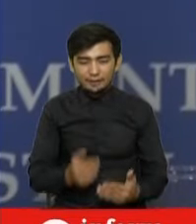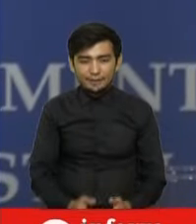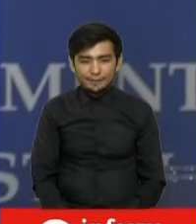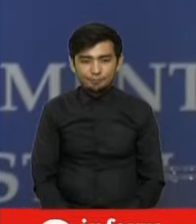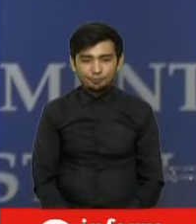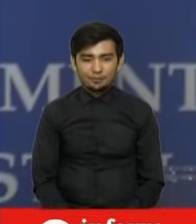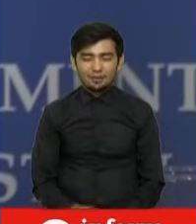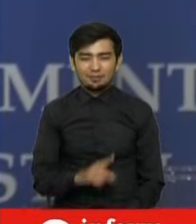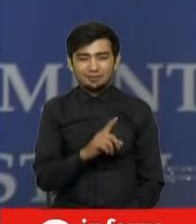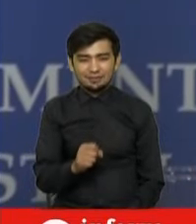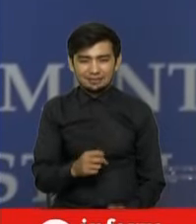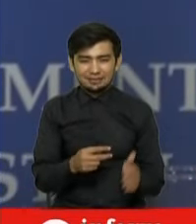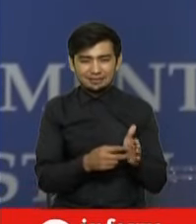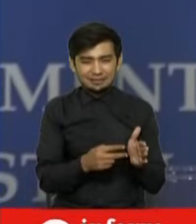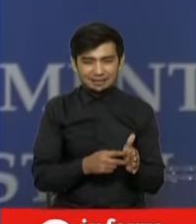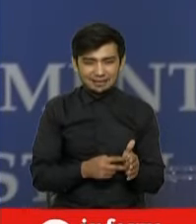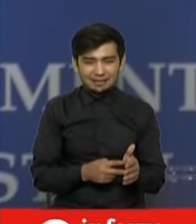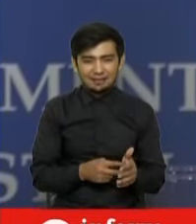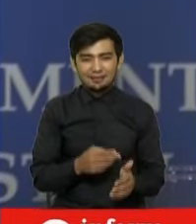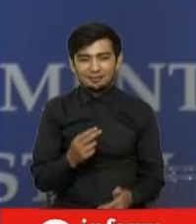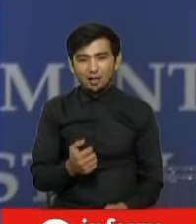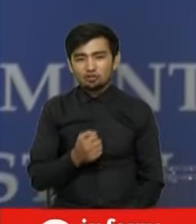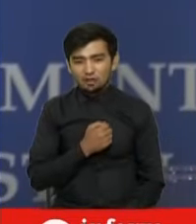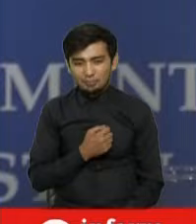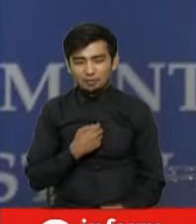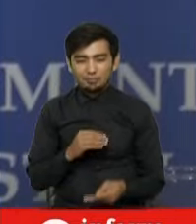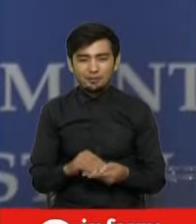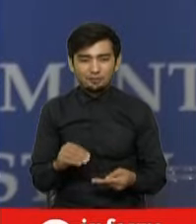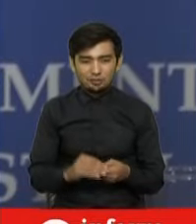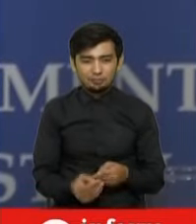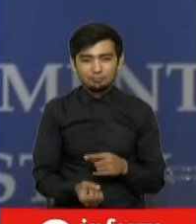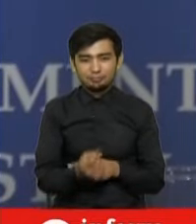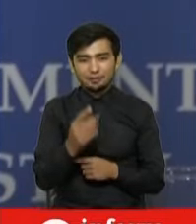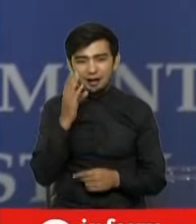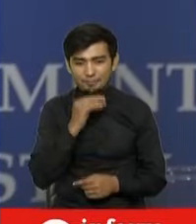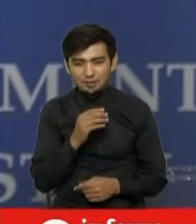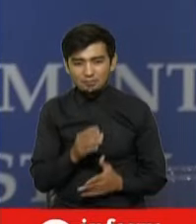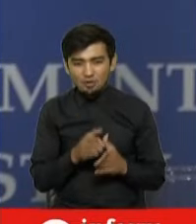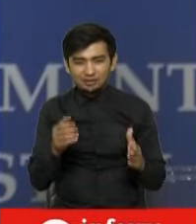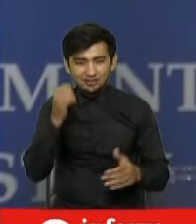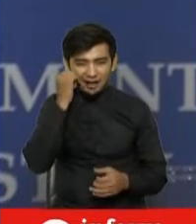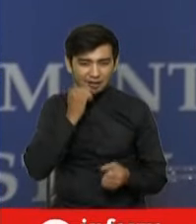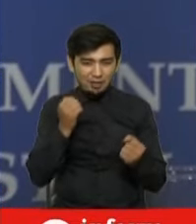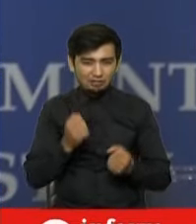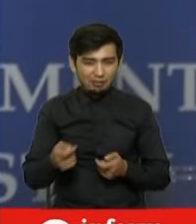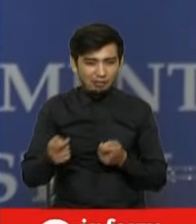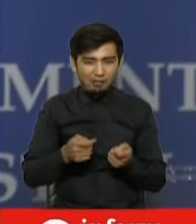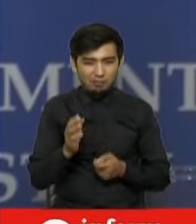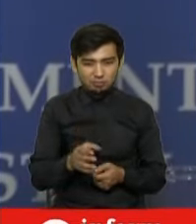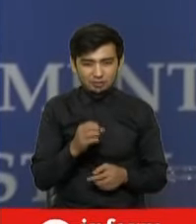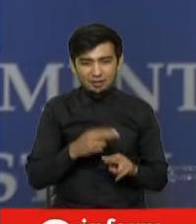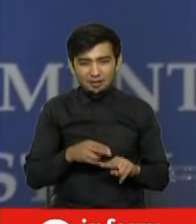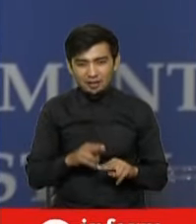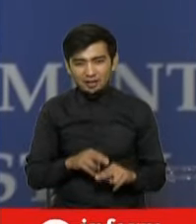Из-за разницы вот в ценах к нам, к сожалению, может опять появиться достаточно большой поток старых автомобилей, которые вредят